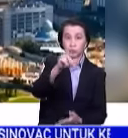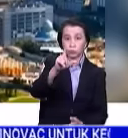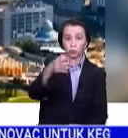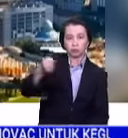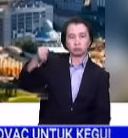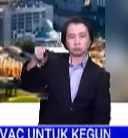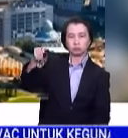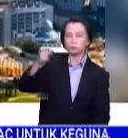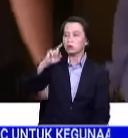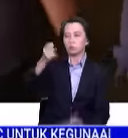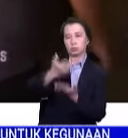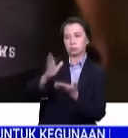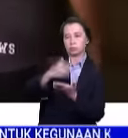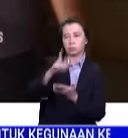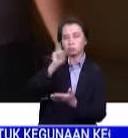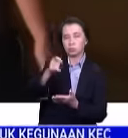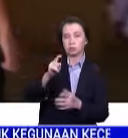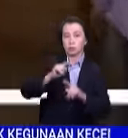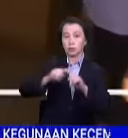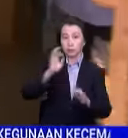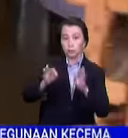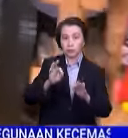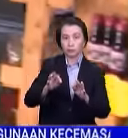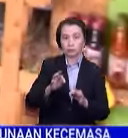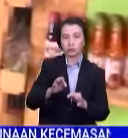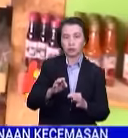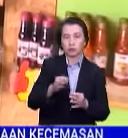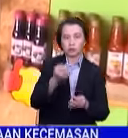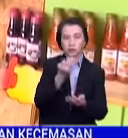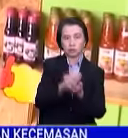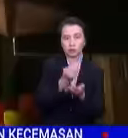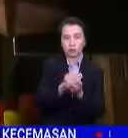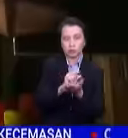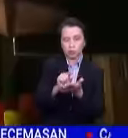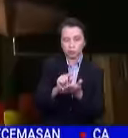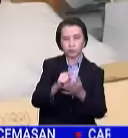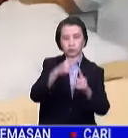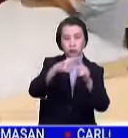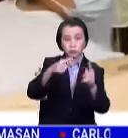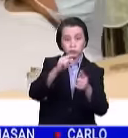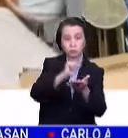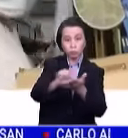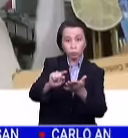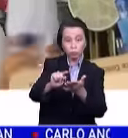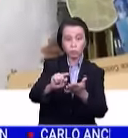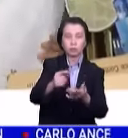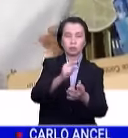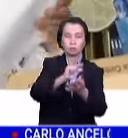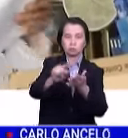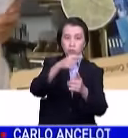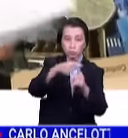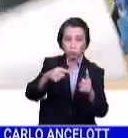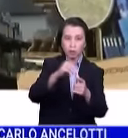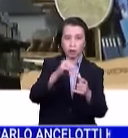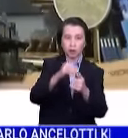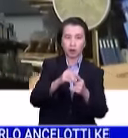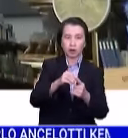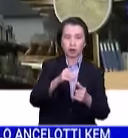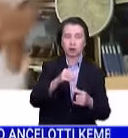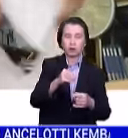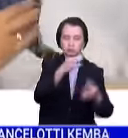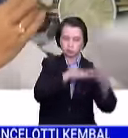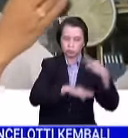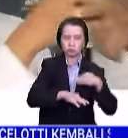bulan. Tapi sekiranya pendapatan mereka berkurangan, misalnya gaji mereka dipotong ataupun pendapatan perniagaan mereka